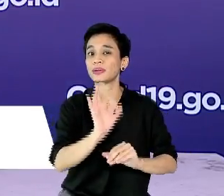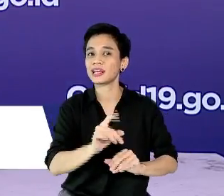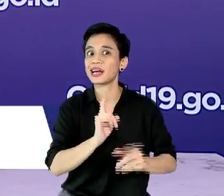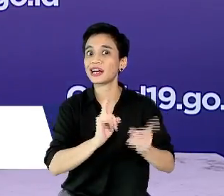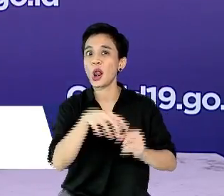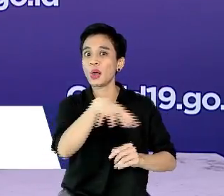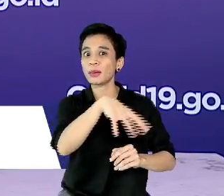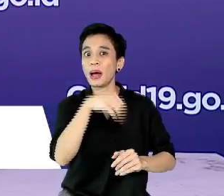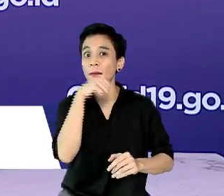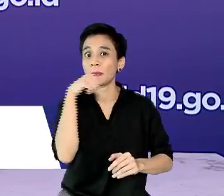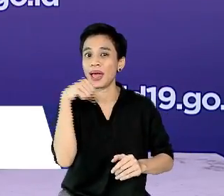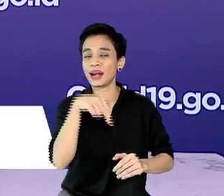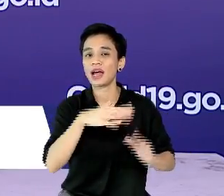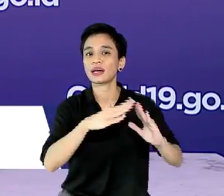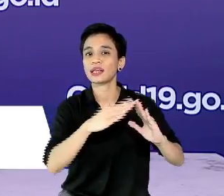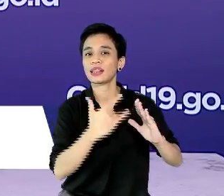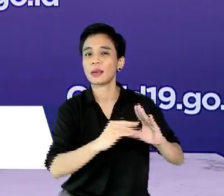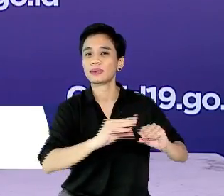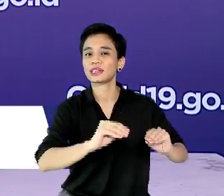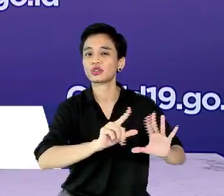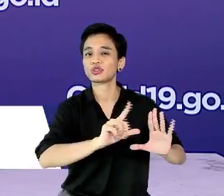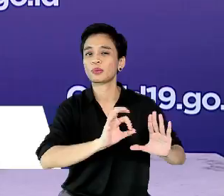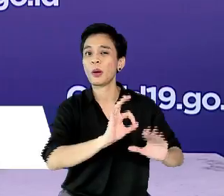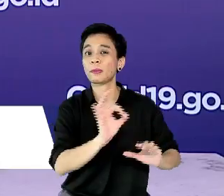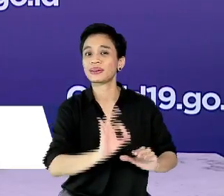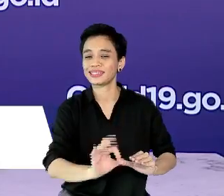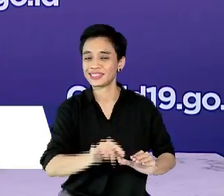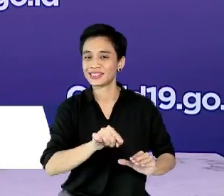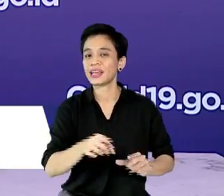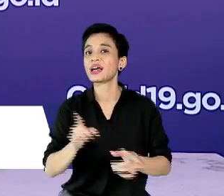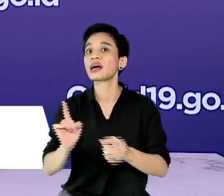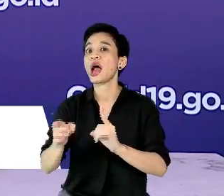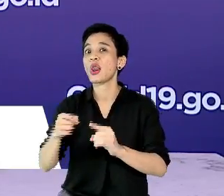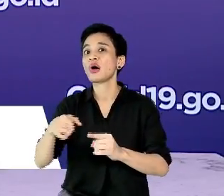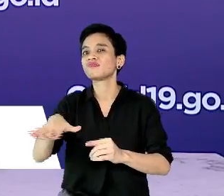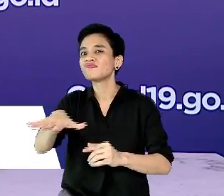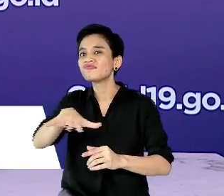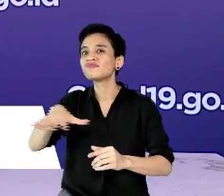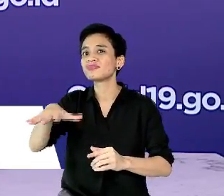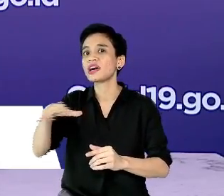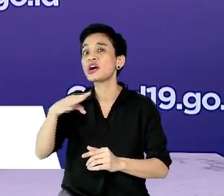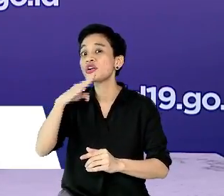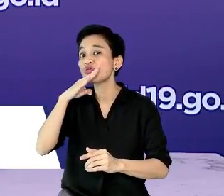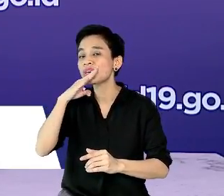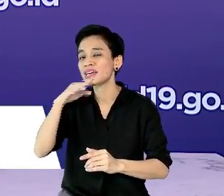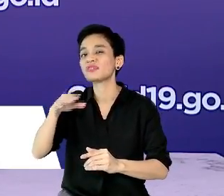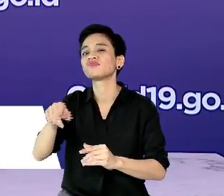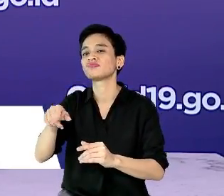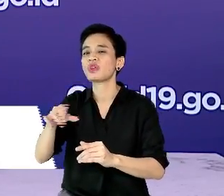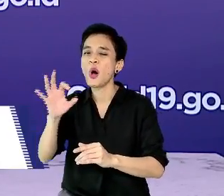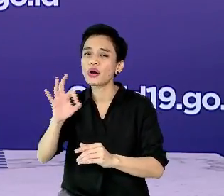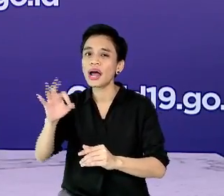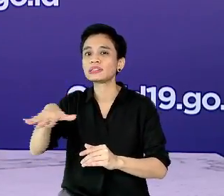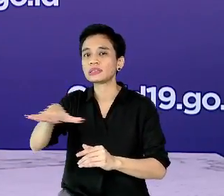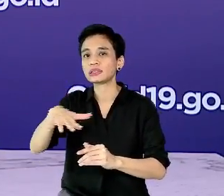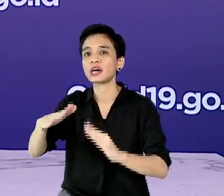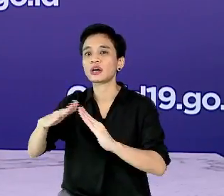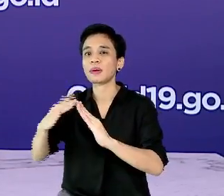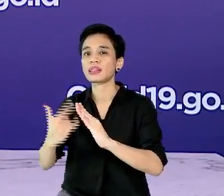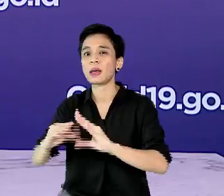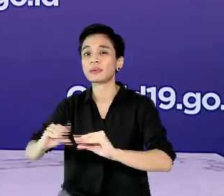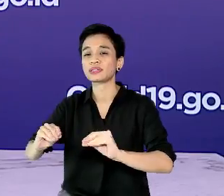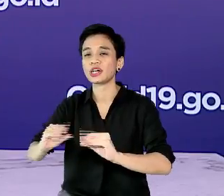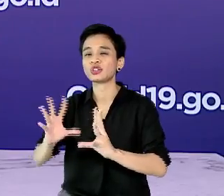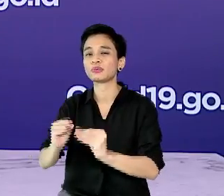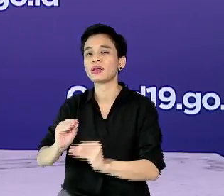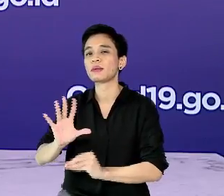berzona merah dan WFH 50% di kabupaten kota berzona kuning dan oranye. Penting